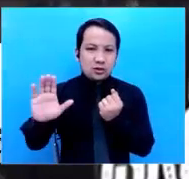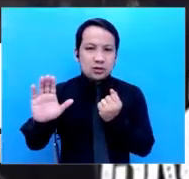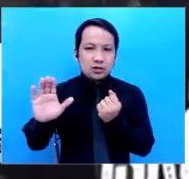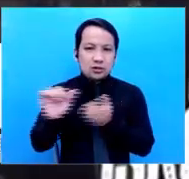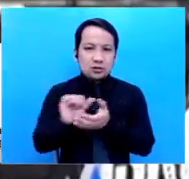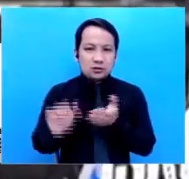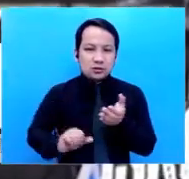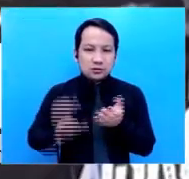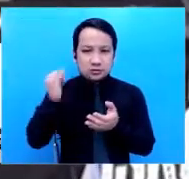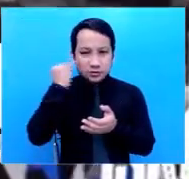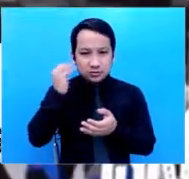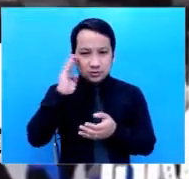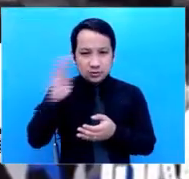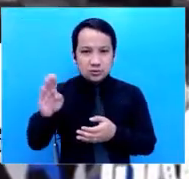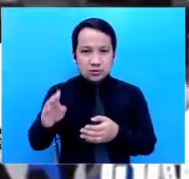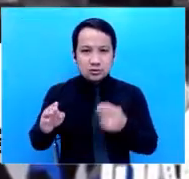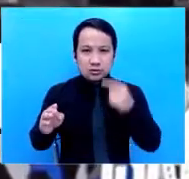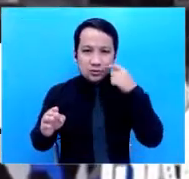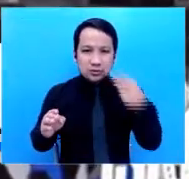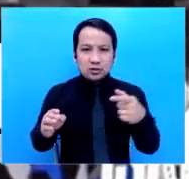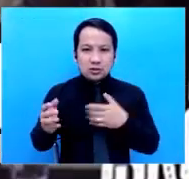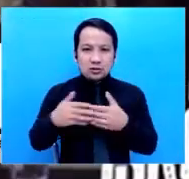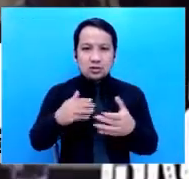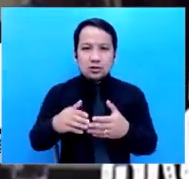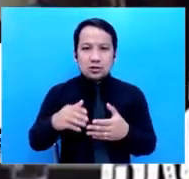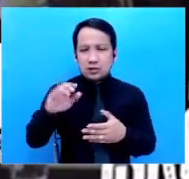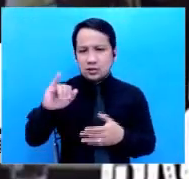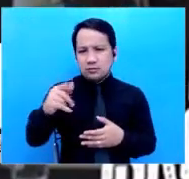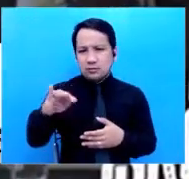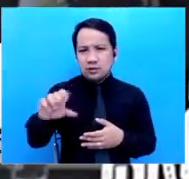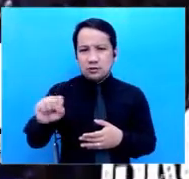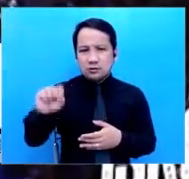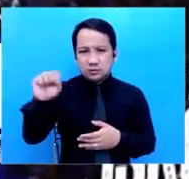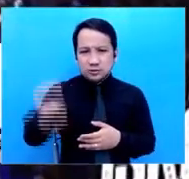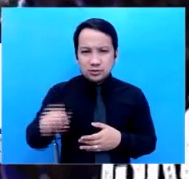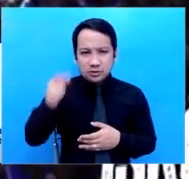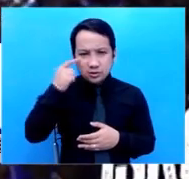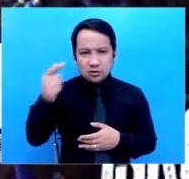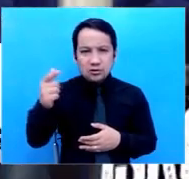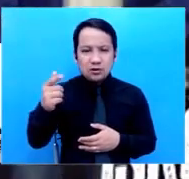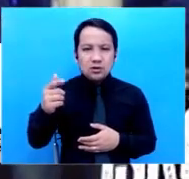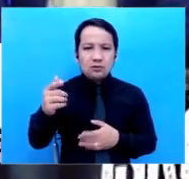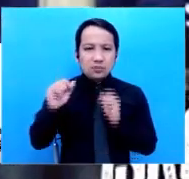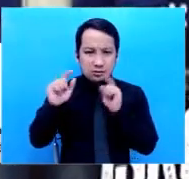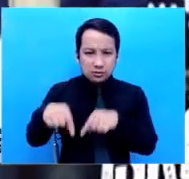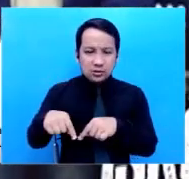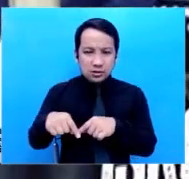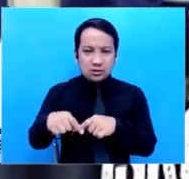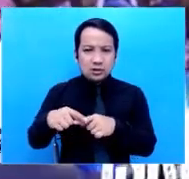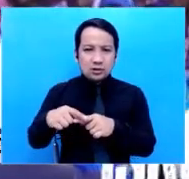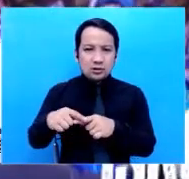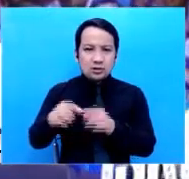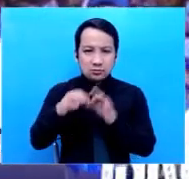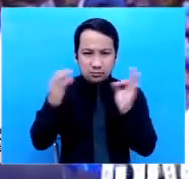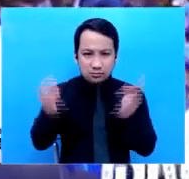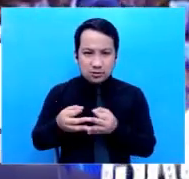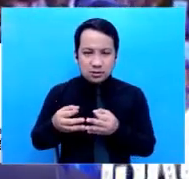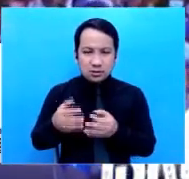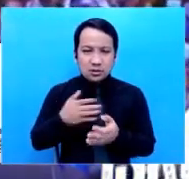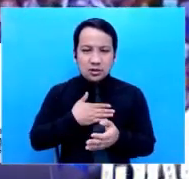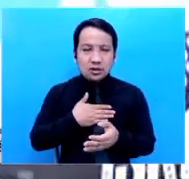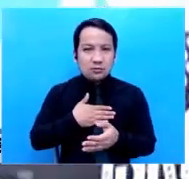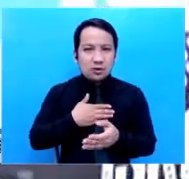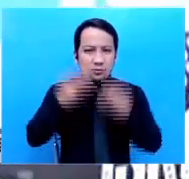Jimmy Bondoc, Quest, at Bandang Imago at South Border. Present din ang pamilya ni Isko. Kaya si Yorme hindi